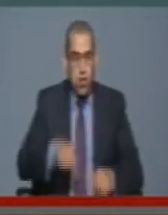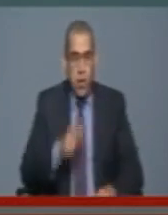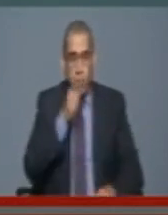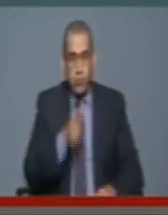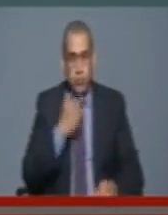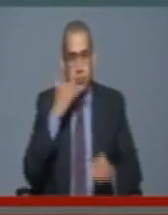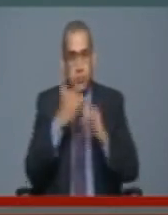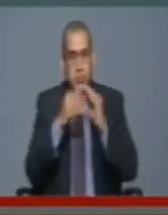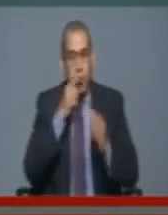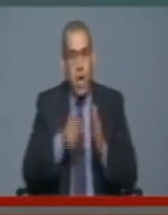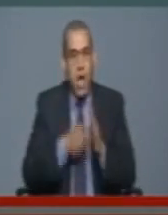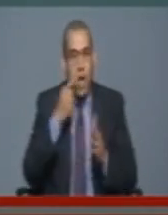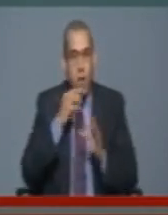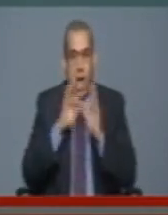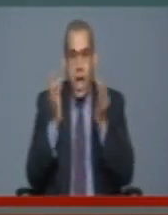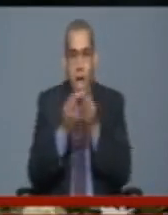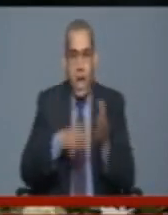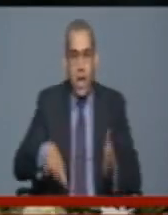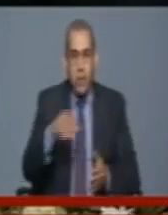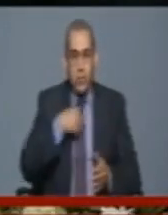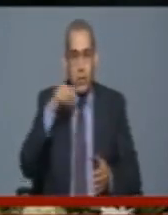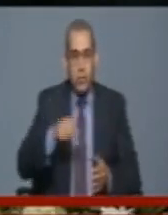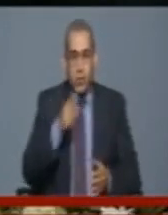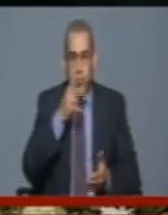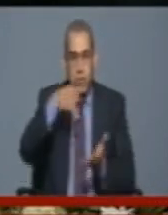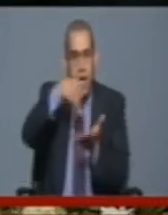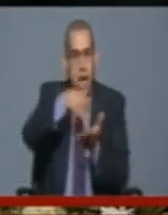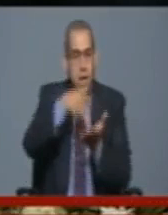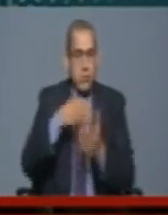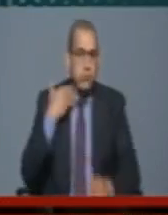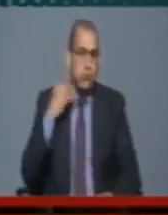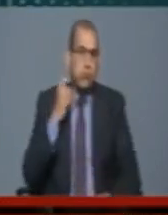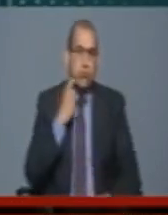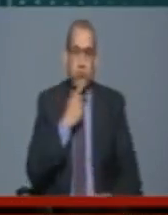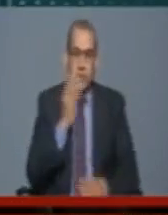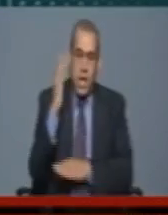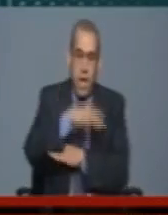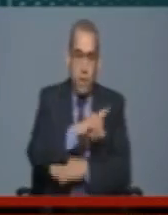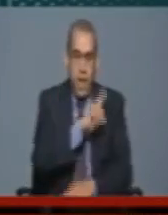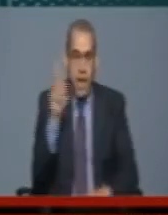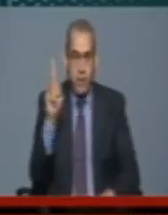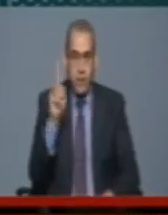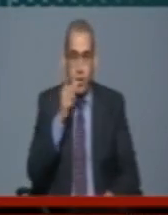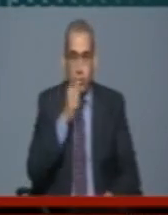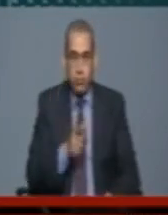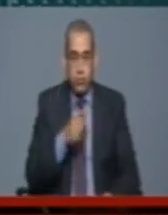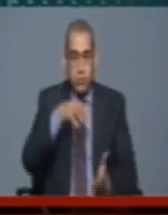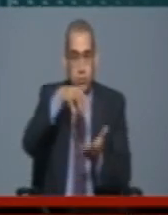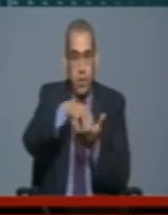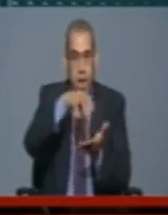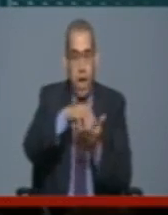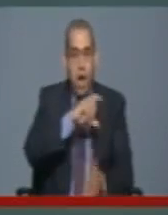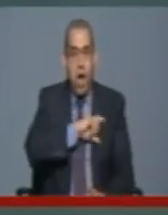القدس وأهلها، هذه المدينة العصية على الكسر. كنت كمراسلة القاهرة